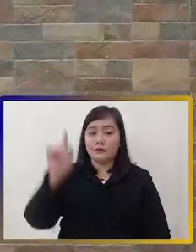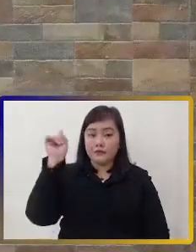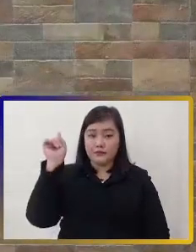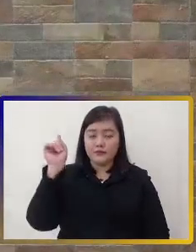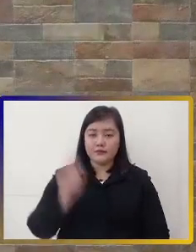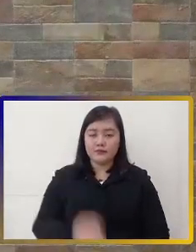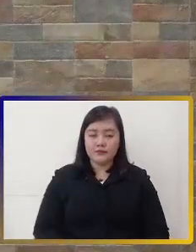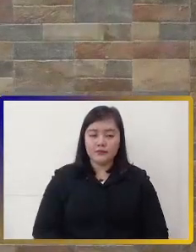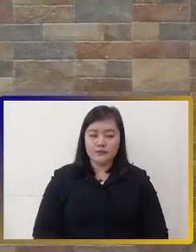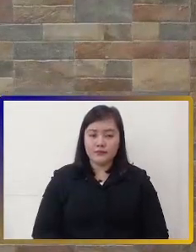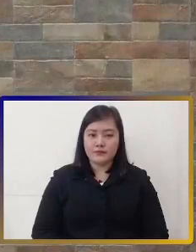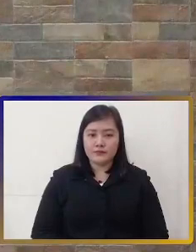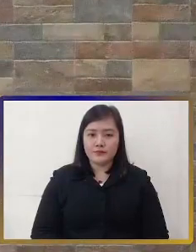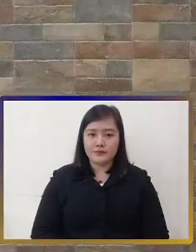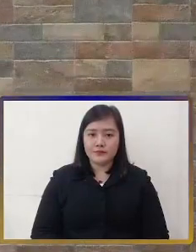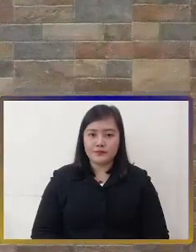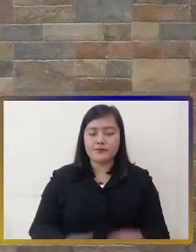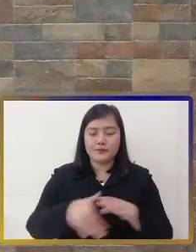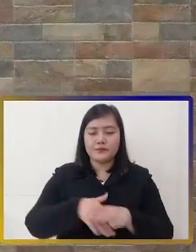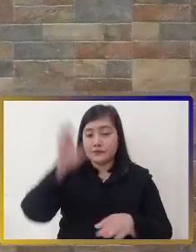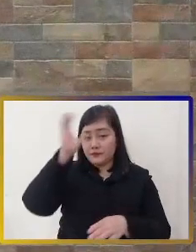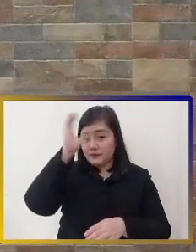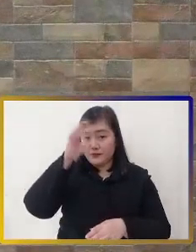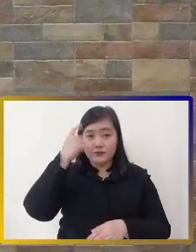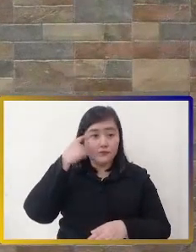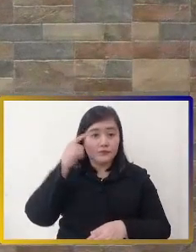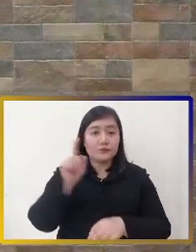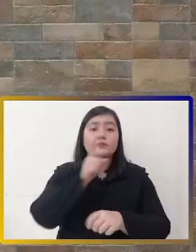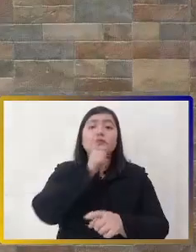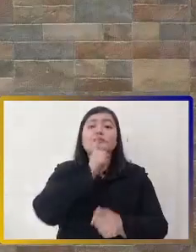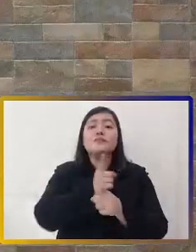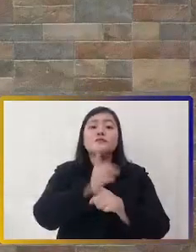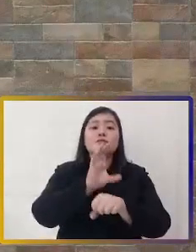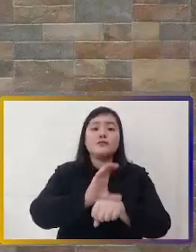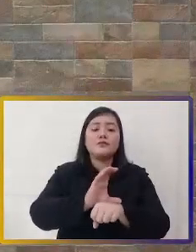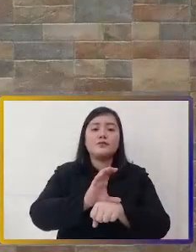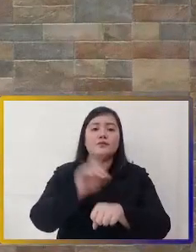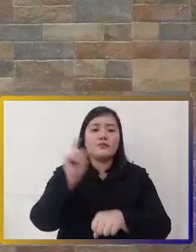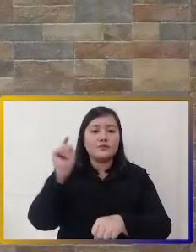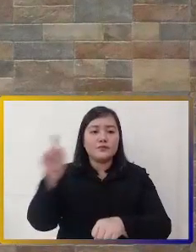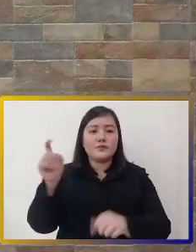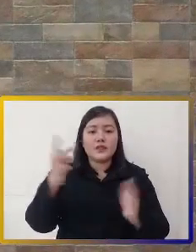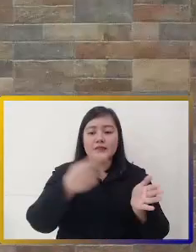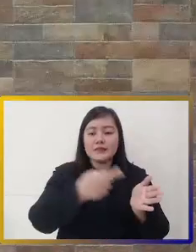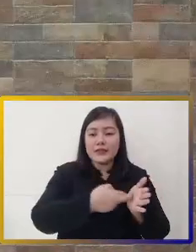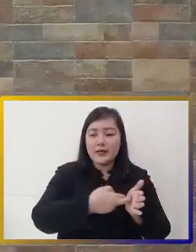Jesucristo. Sa pagsi-search po natin for the true church, we should eliminate first